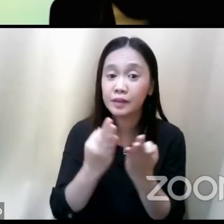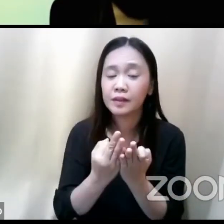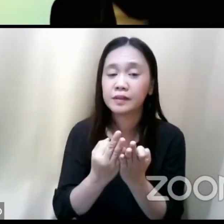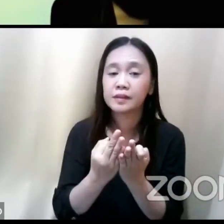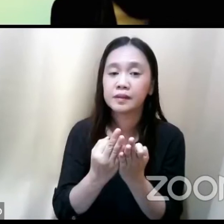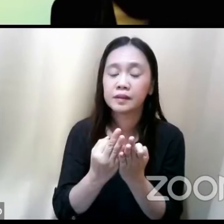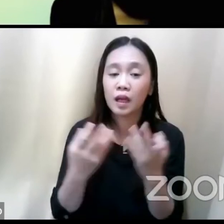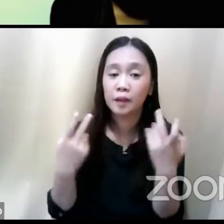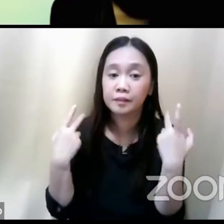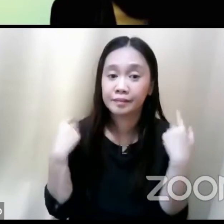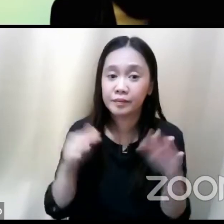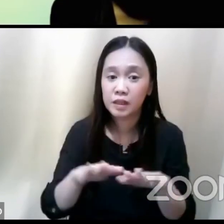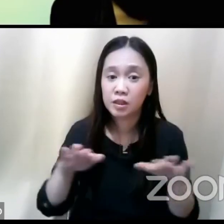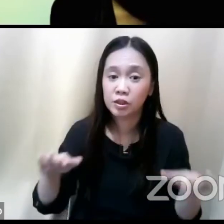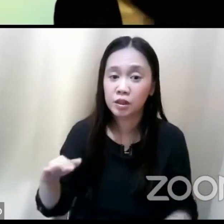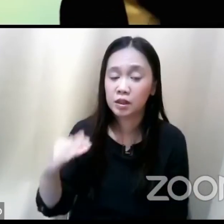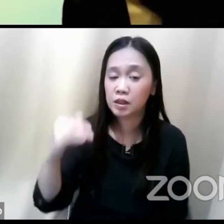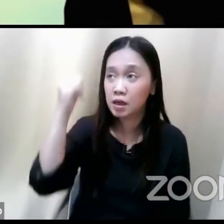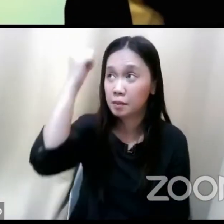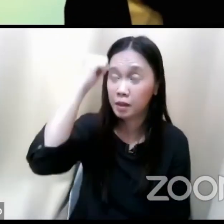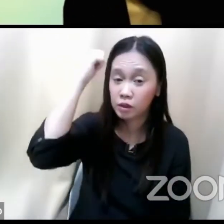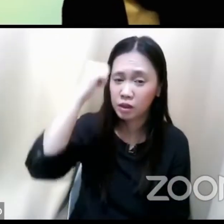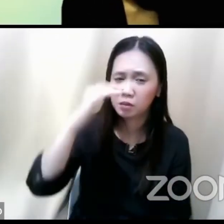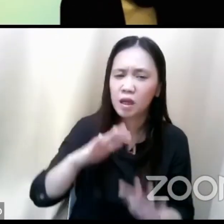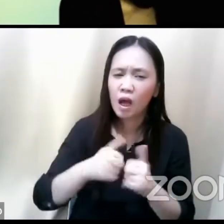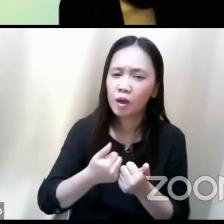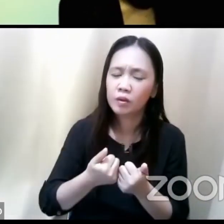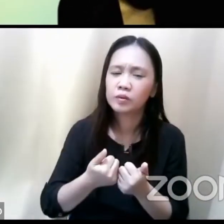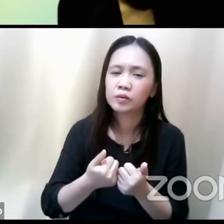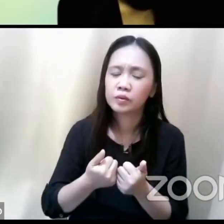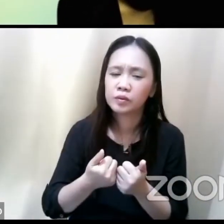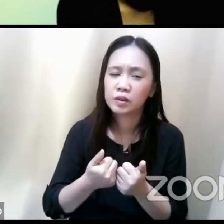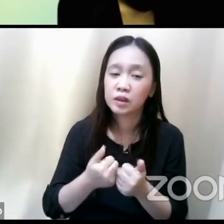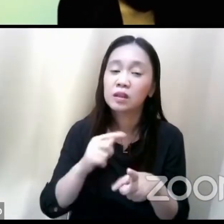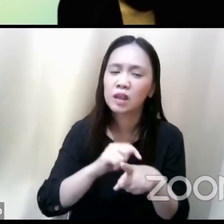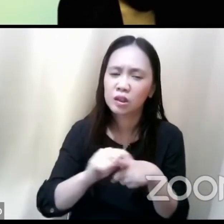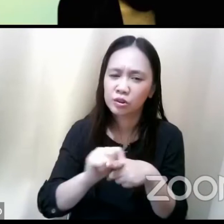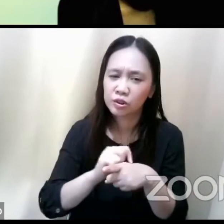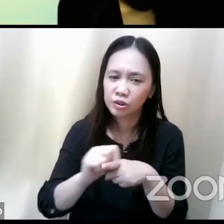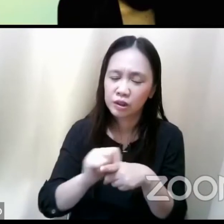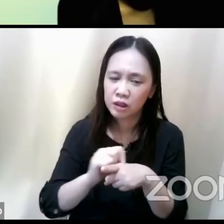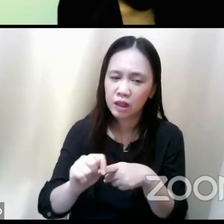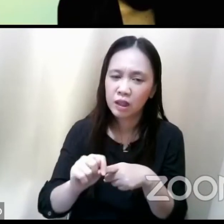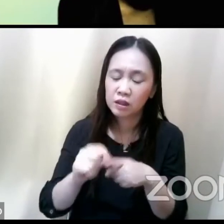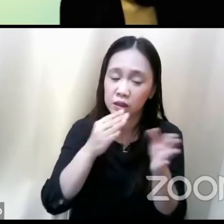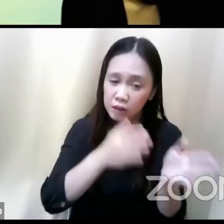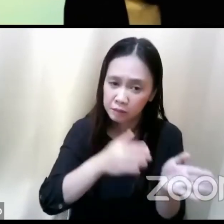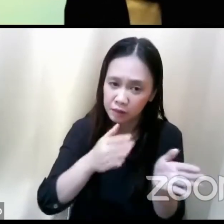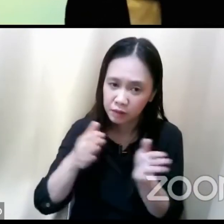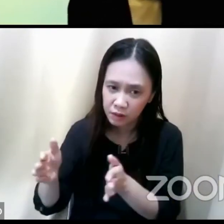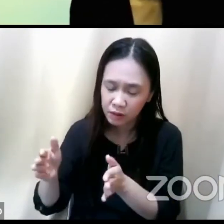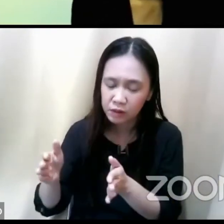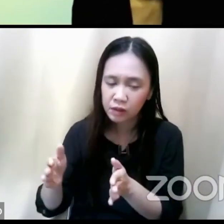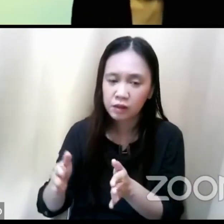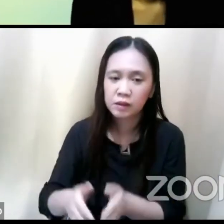no, na may anak na may autism. Paano mo sila talaga tinrain, no, na mahanda, no,